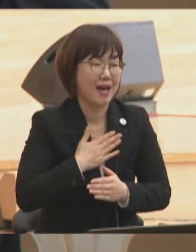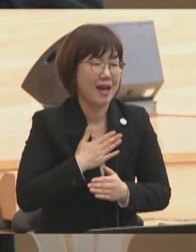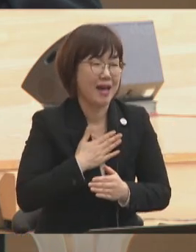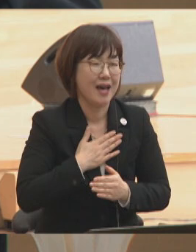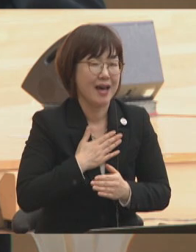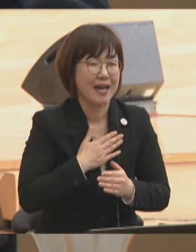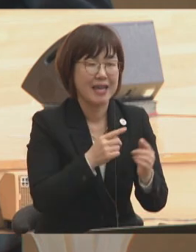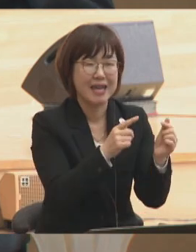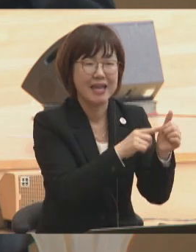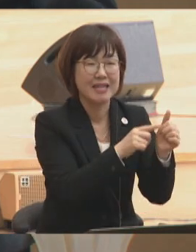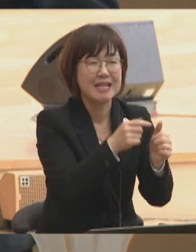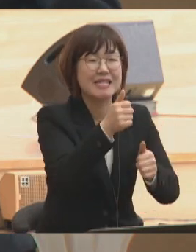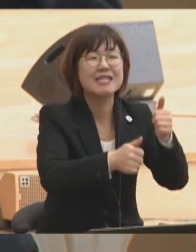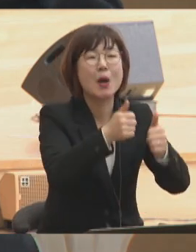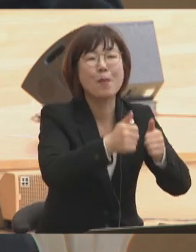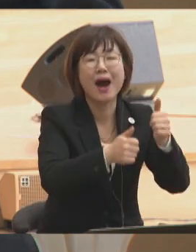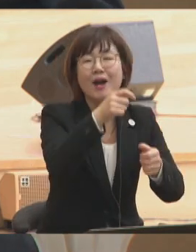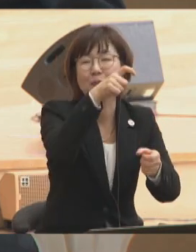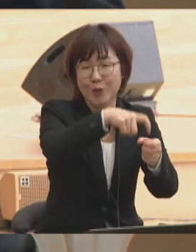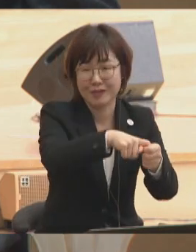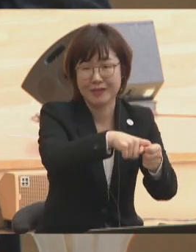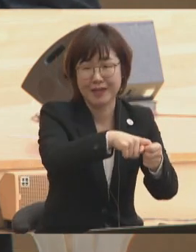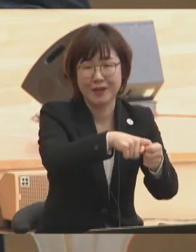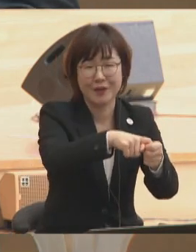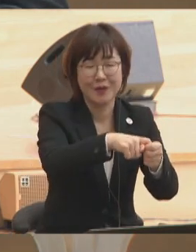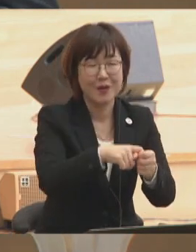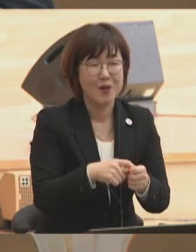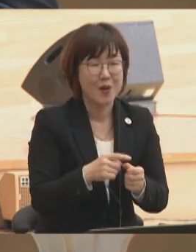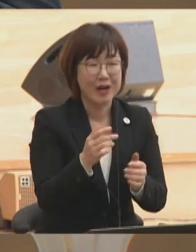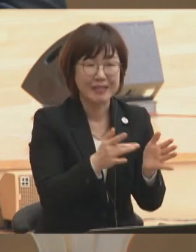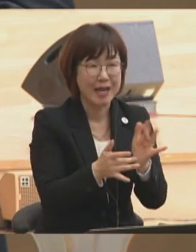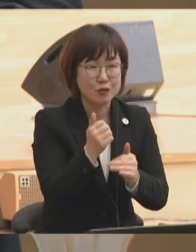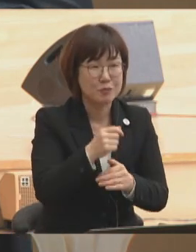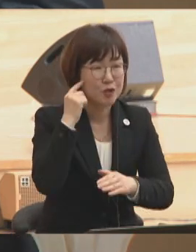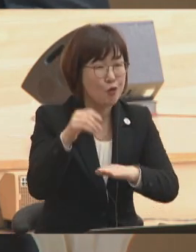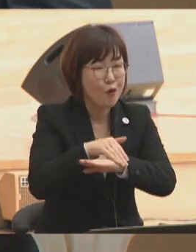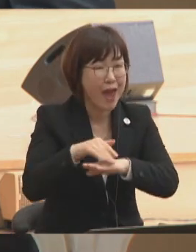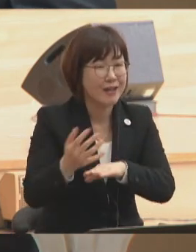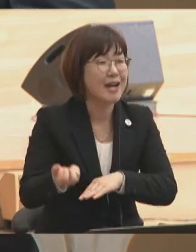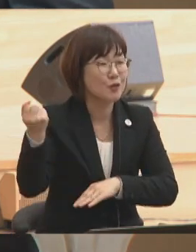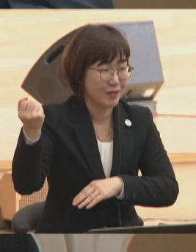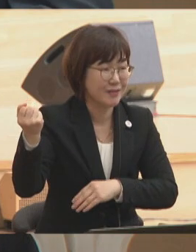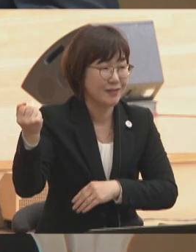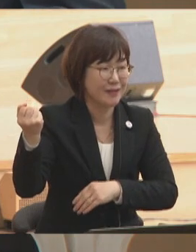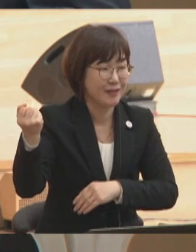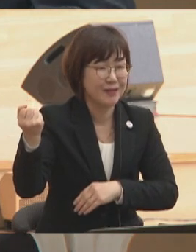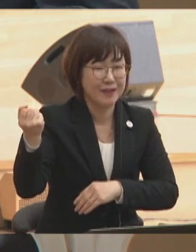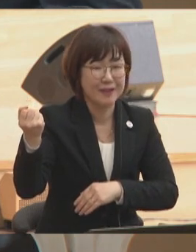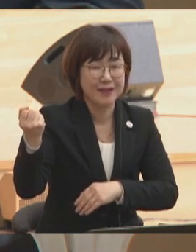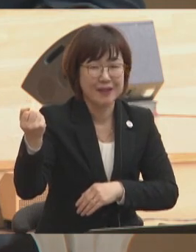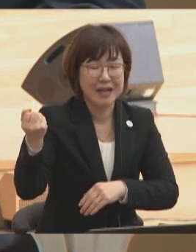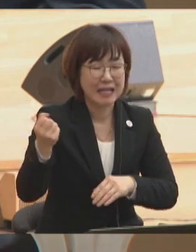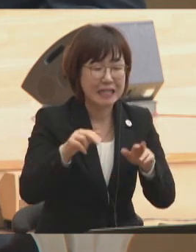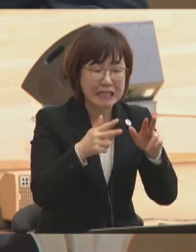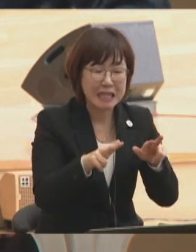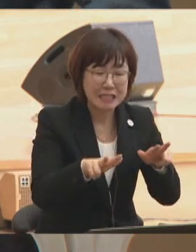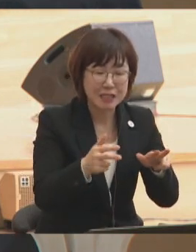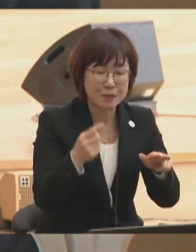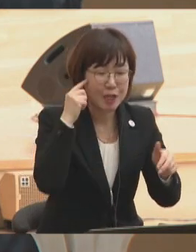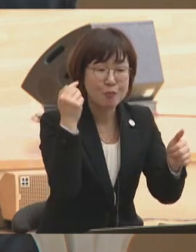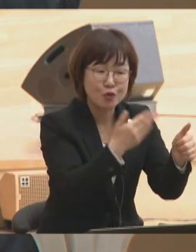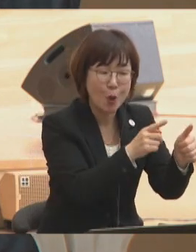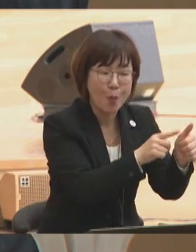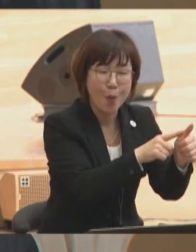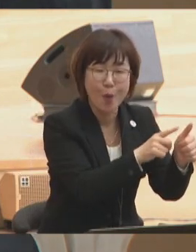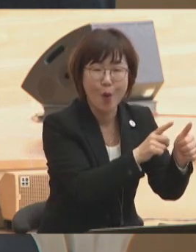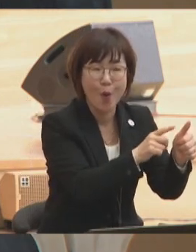하심이라. 예, 요 말이 무슨 말입니까? 이렇게 말씀하시면 계획이 있단 말. 주님은 주님 나름대로 계획이 있단 말. 이렇게 말씀하시면 어떻게 하실지